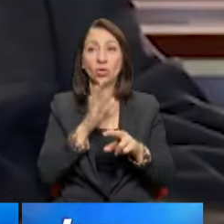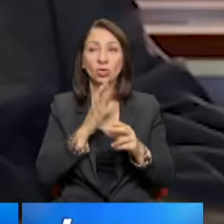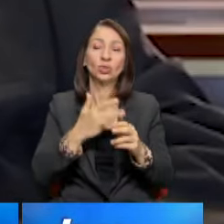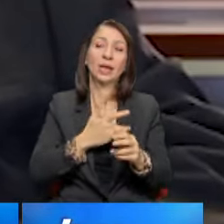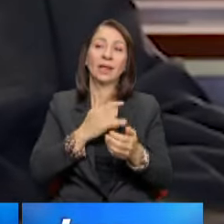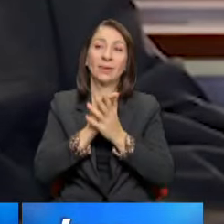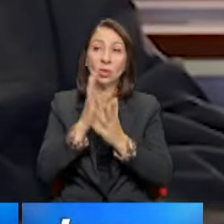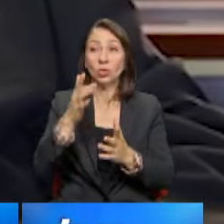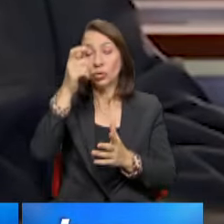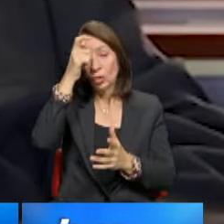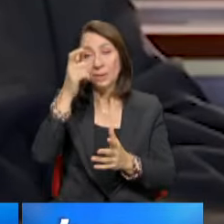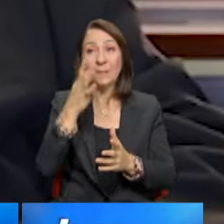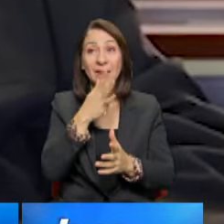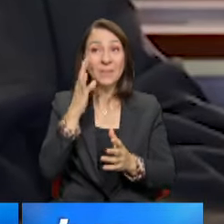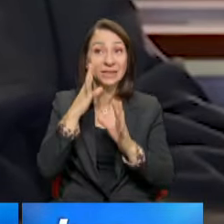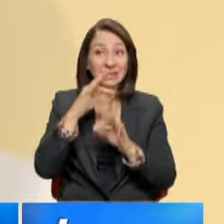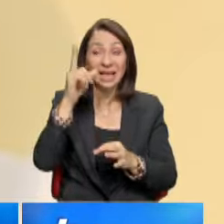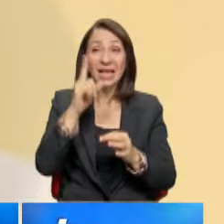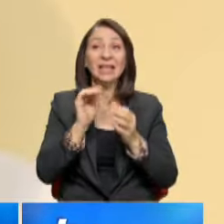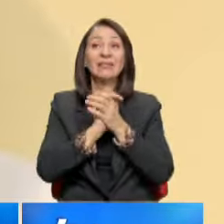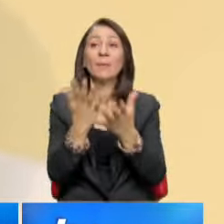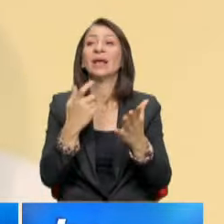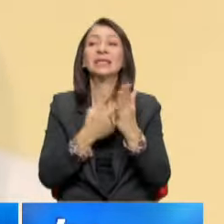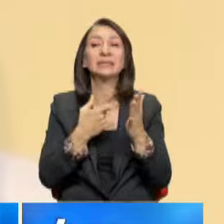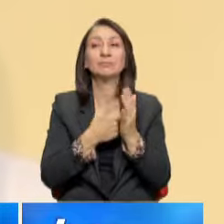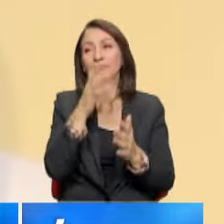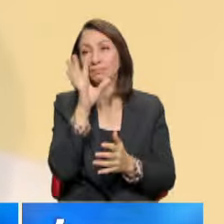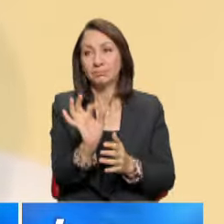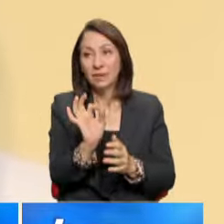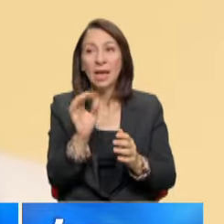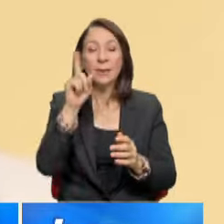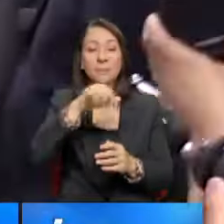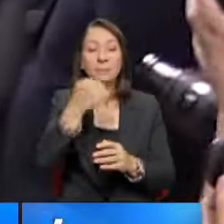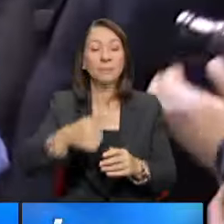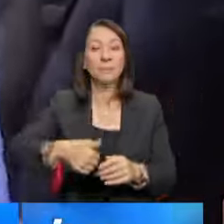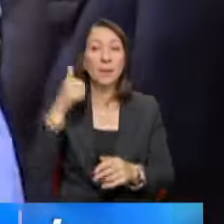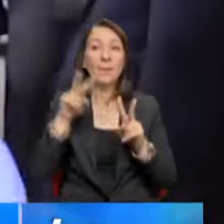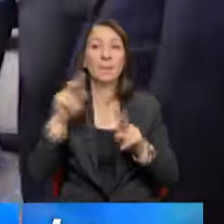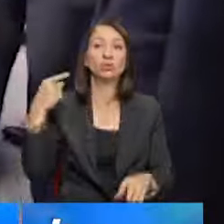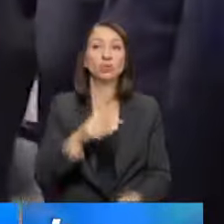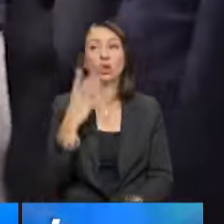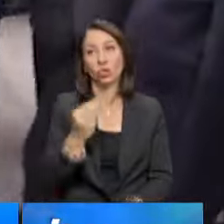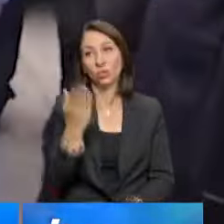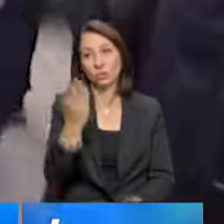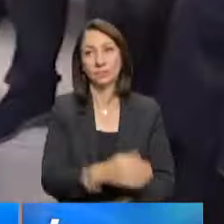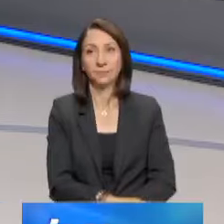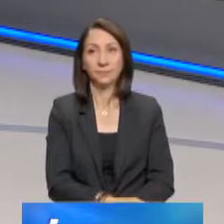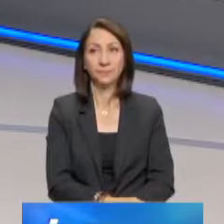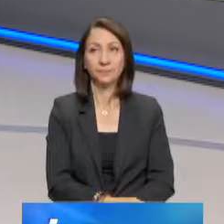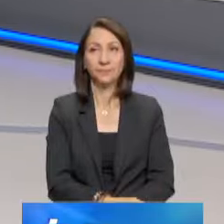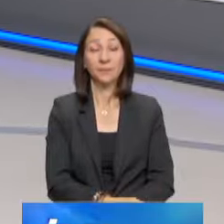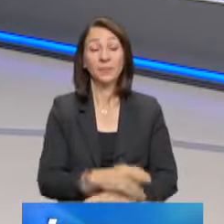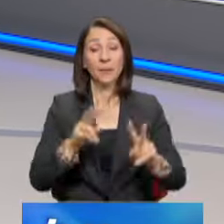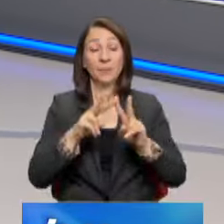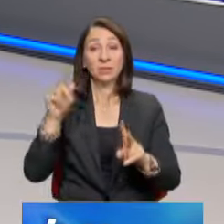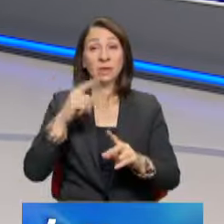Nobel ödüllü Türk bilim insanı Daron Acemoğlu'nu ilk tebrik eden isimlerden birisi de Hazine ve Maliye Bakanı Mehmet Şimşek oldu.